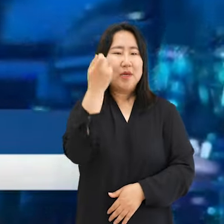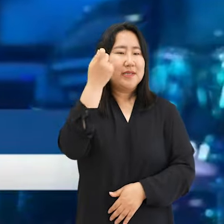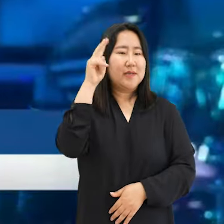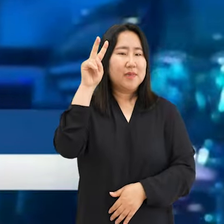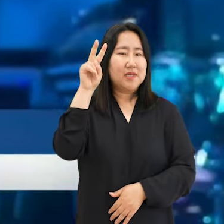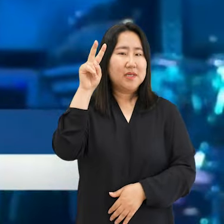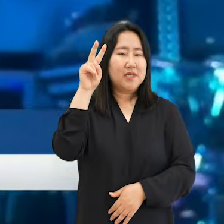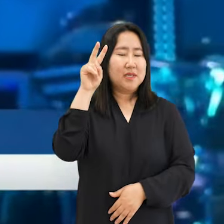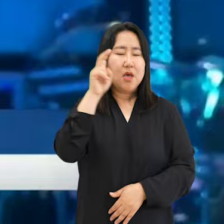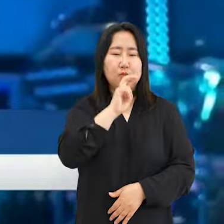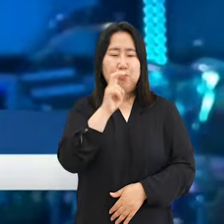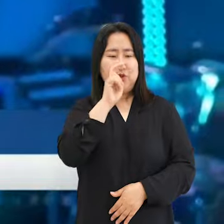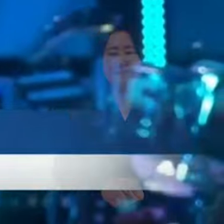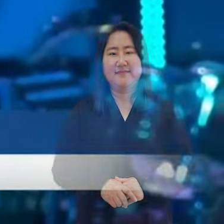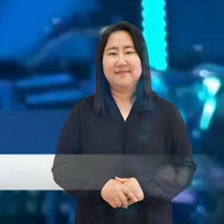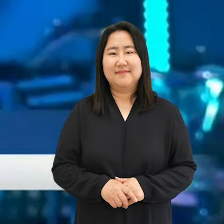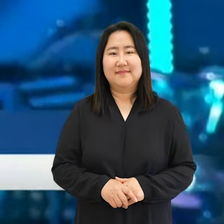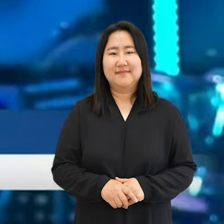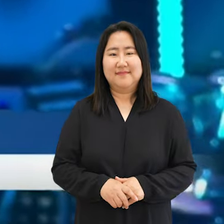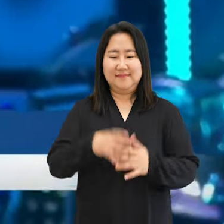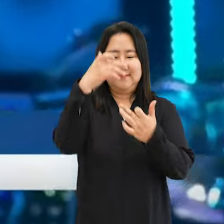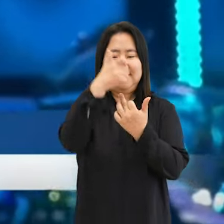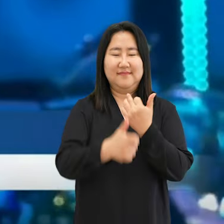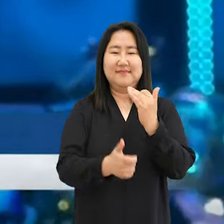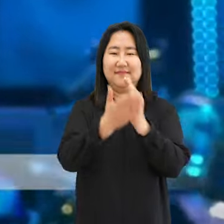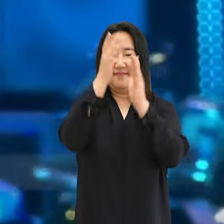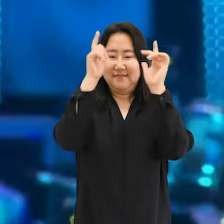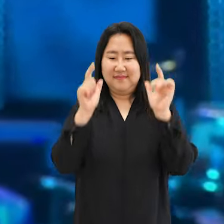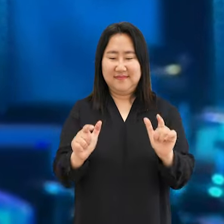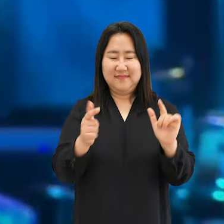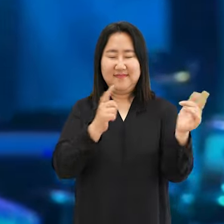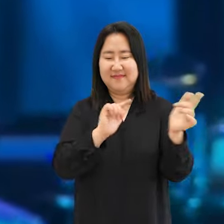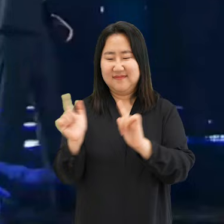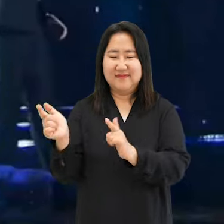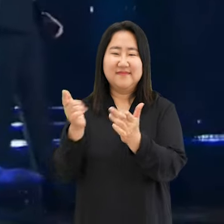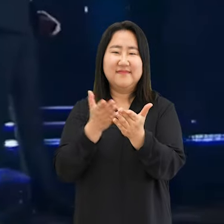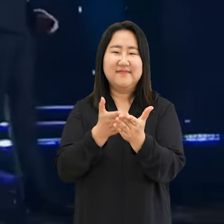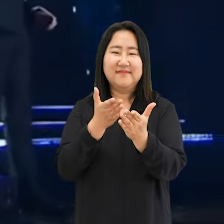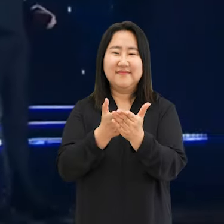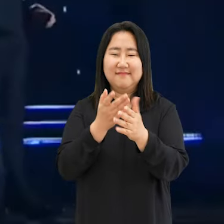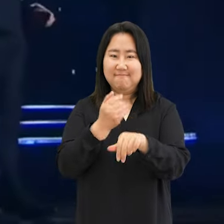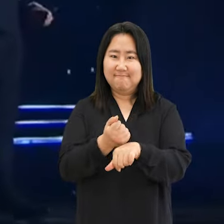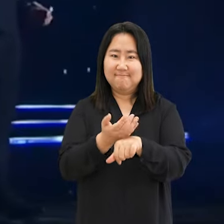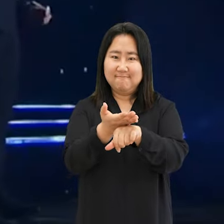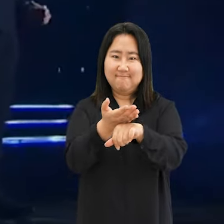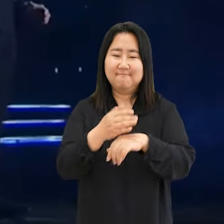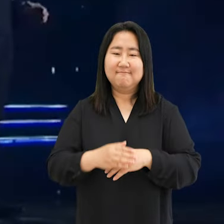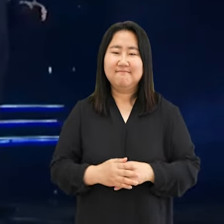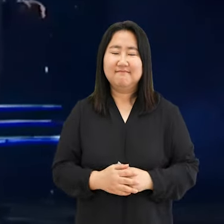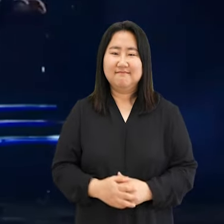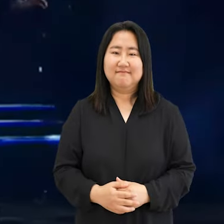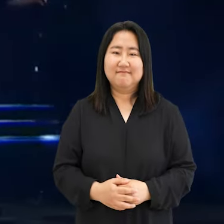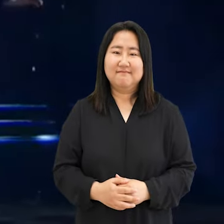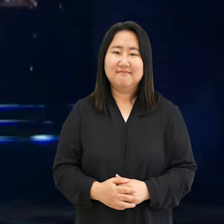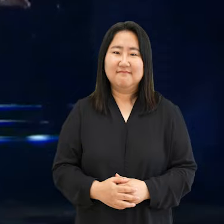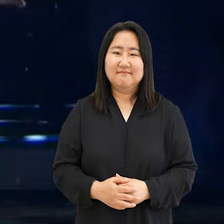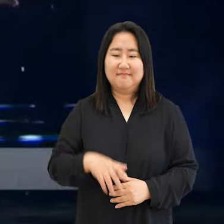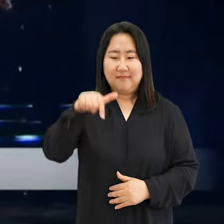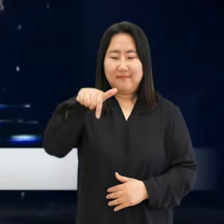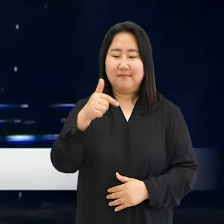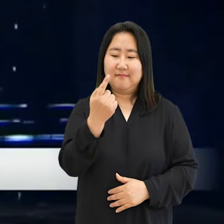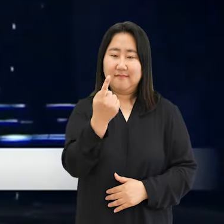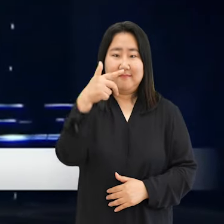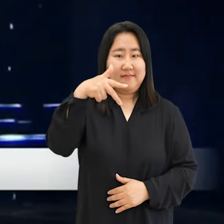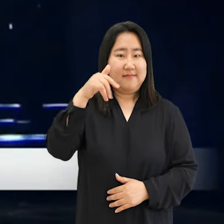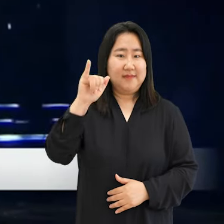3, 렛데 아모르를 통해 뮤지컬 배우로 성장한 김성식의 호흡으로 로맨틱한 감성과